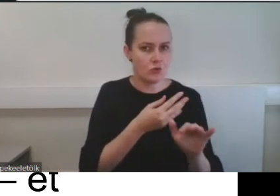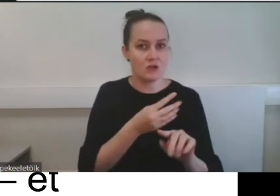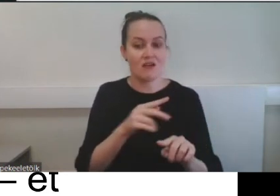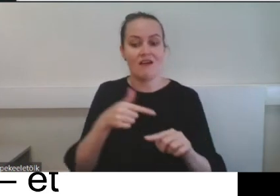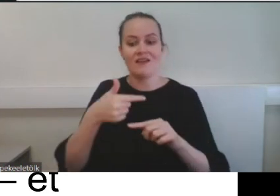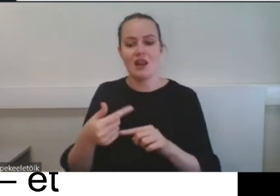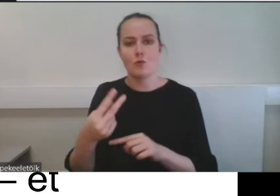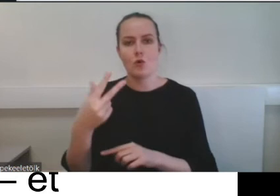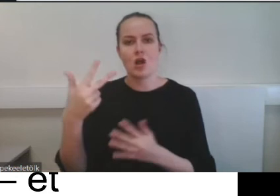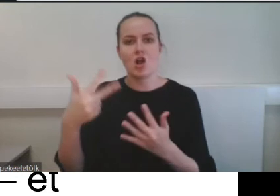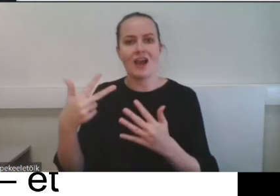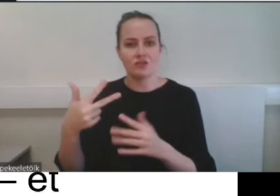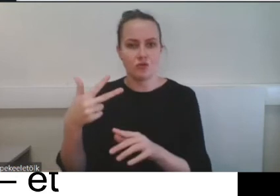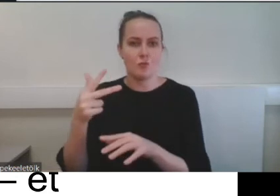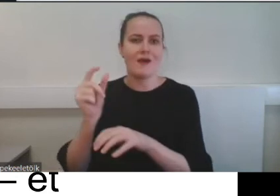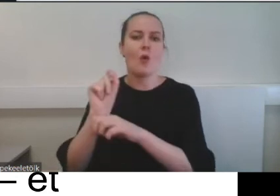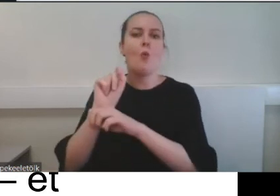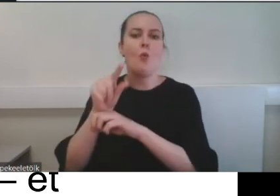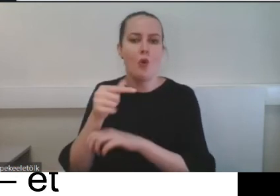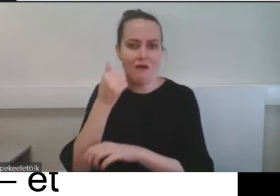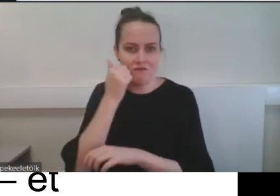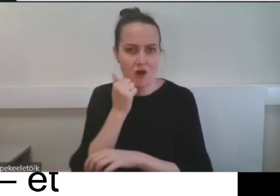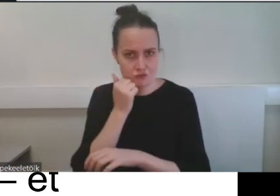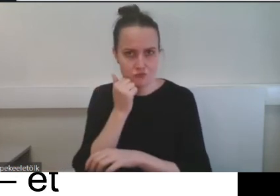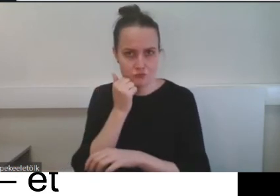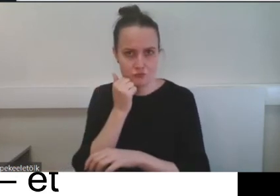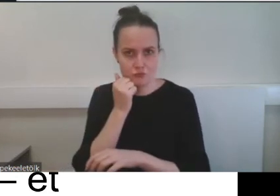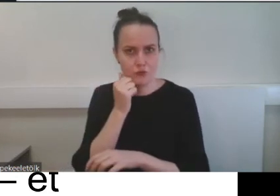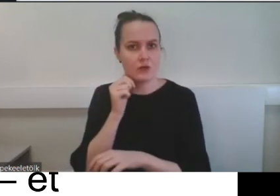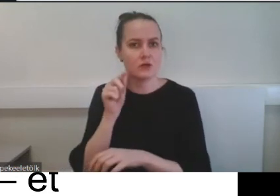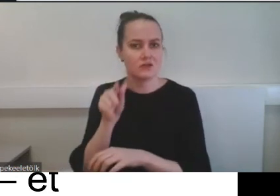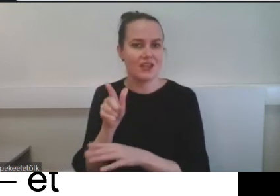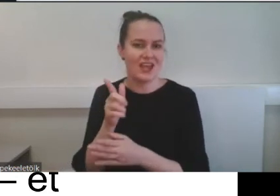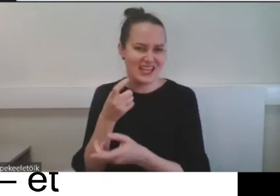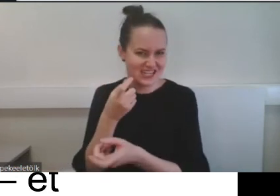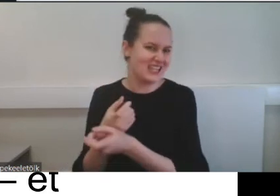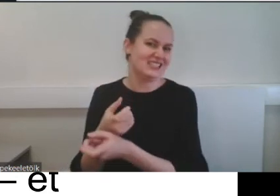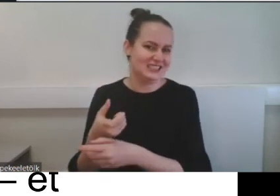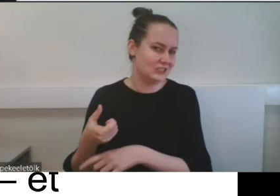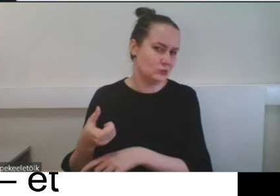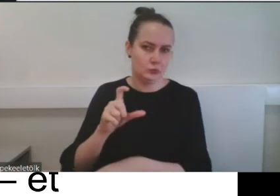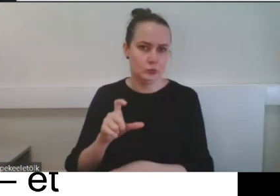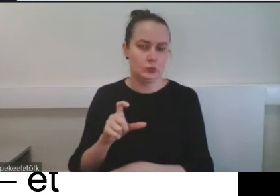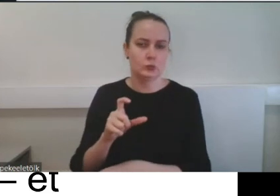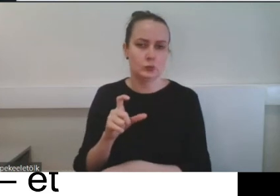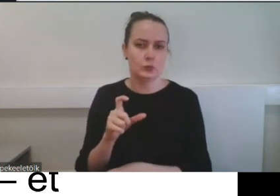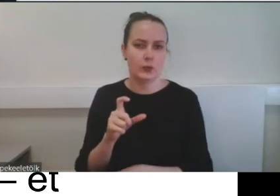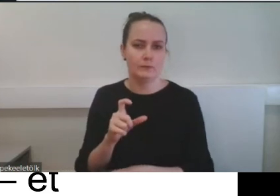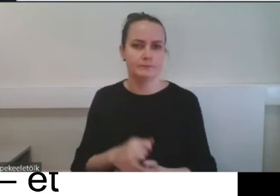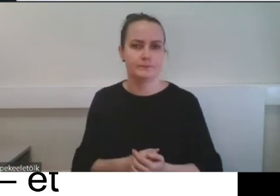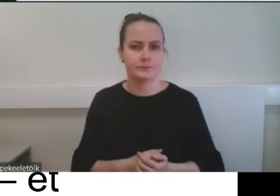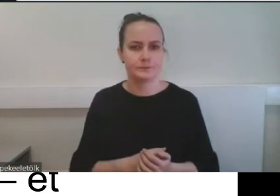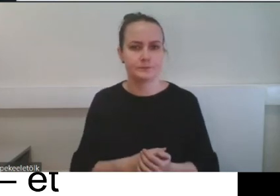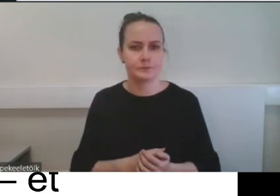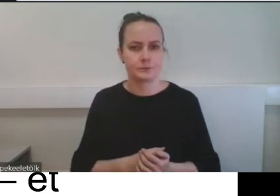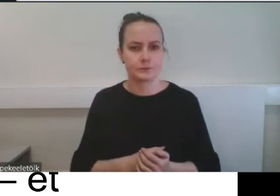Et kuna tänane aeg on lihtsalt hästi lühike, siis ma nagu nendel statistilistel näitajatel eraldi peatuda ei jõua, sest uuring